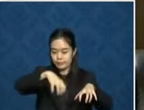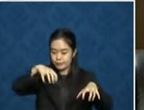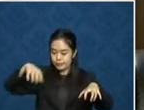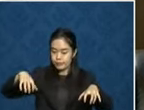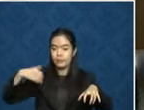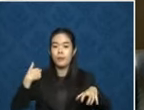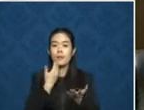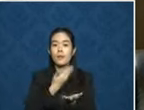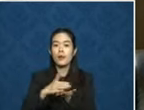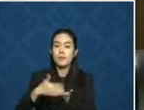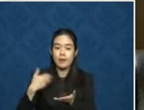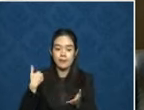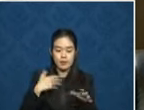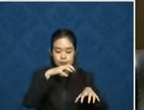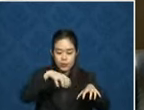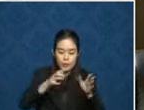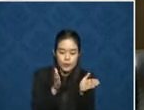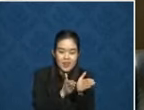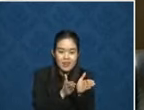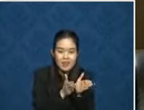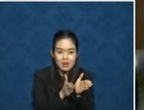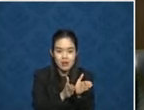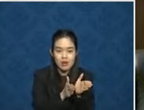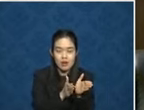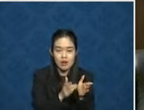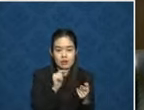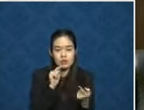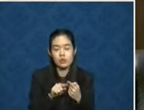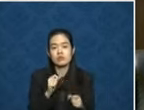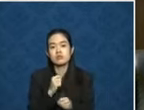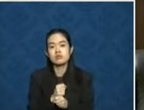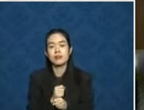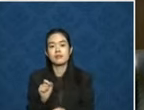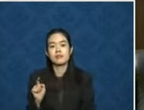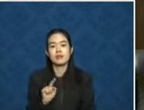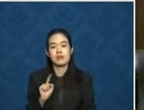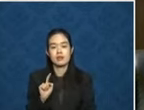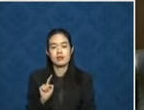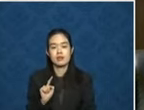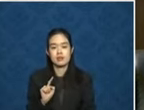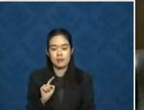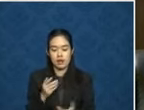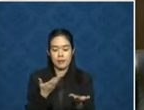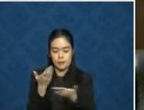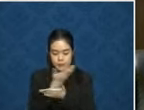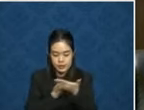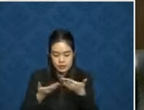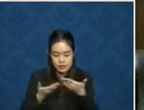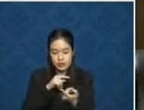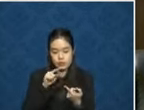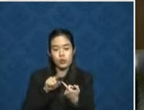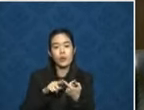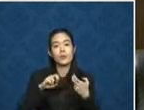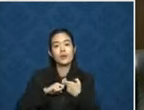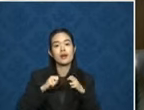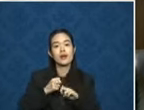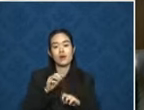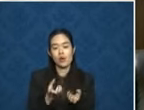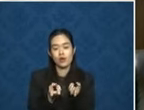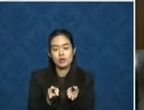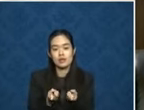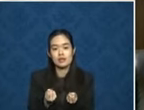เล็กๆซึ่งเมื่อมีการแบ่งพื้นที่เป็นที่เล็กๆแล้วมีการพิจารณาถึงคุณภาพของดินในเฉ